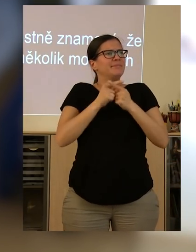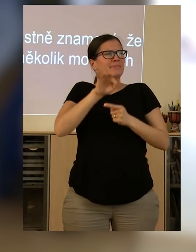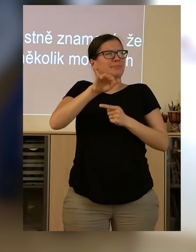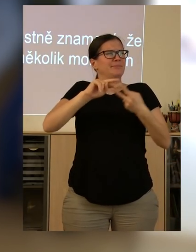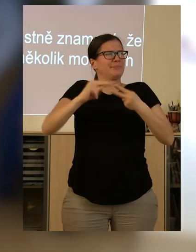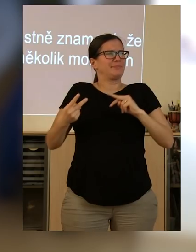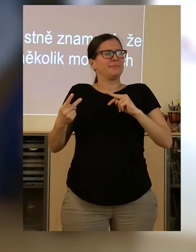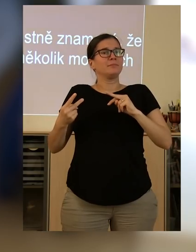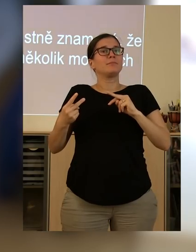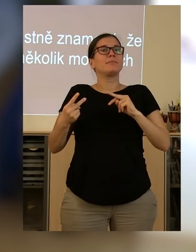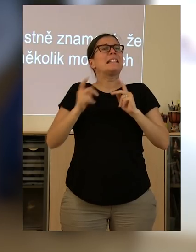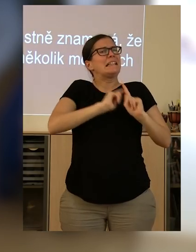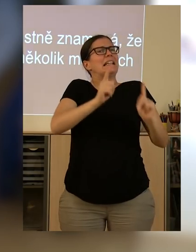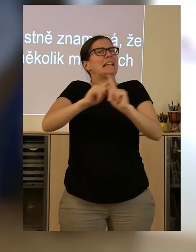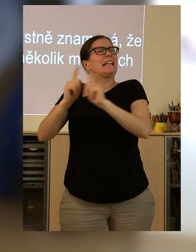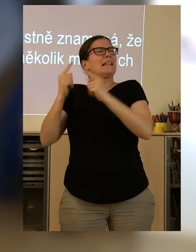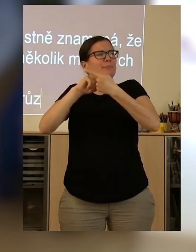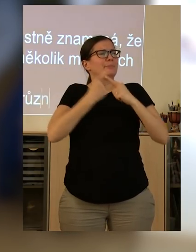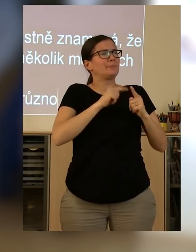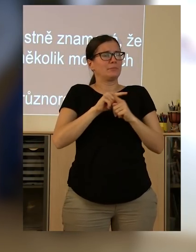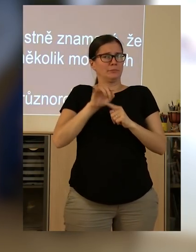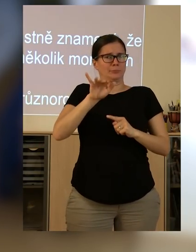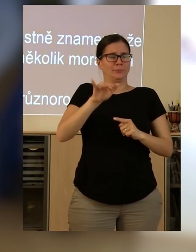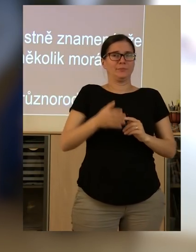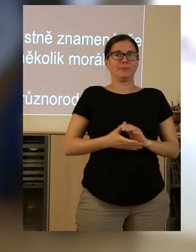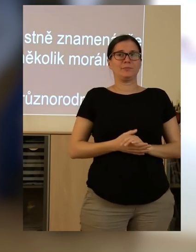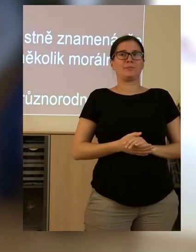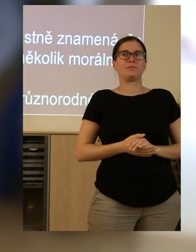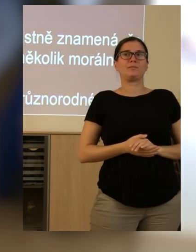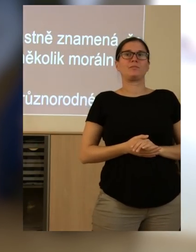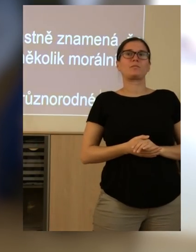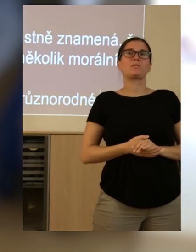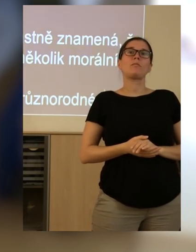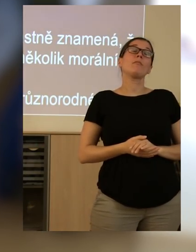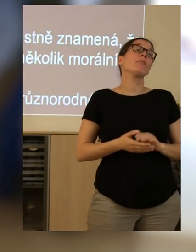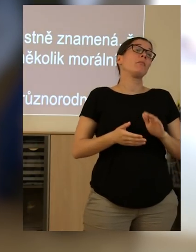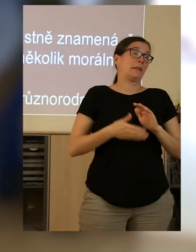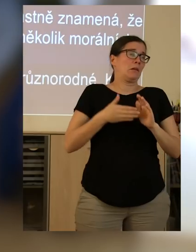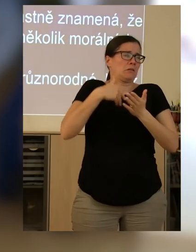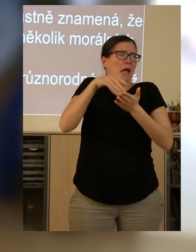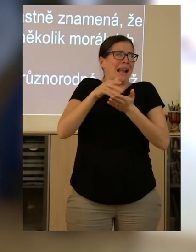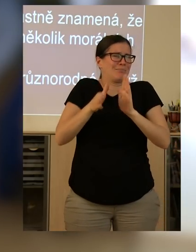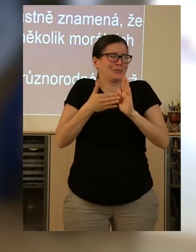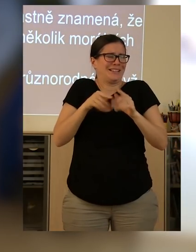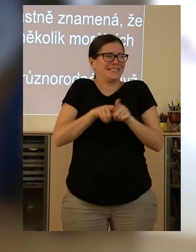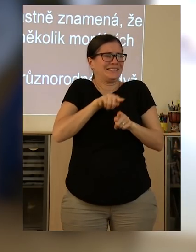Jo, jsou vlastně různorodý. Jsou v podstatě různorodý. Když se budu držet tady toho příkladu, tak